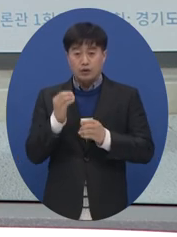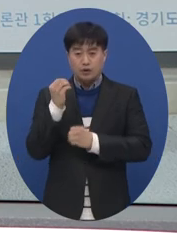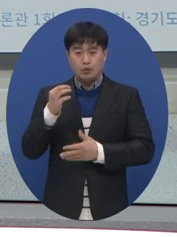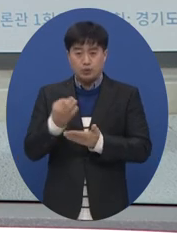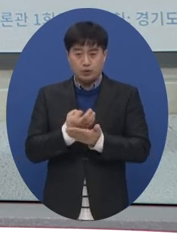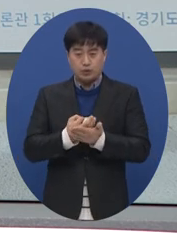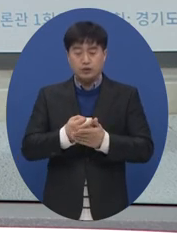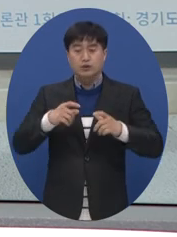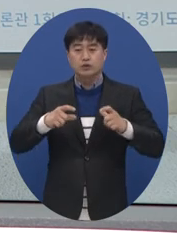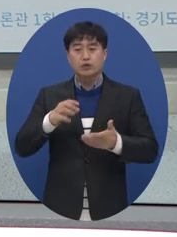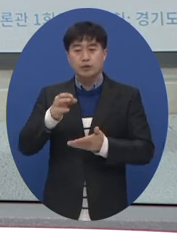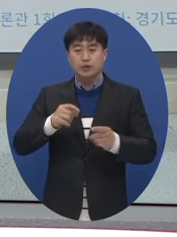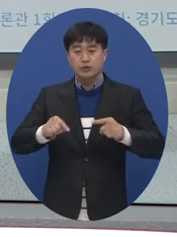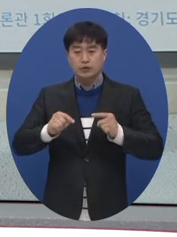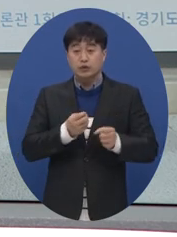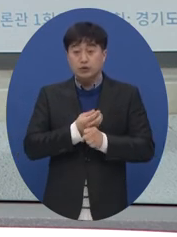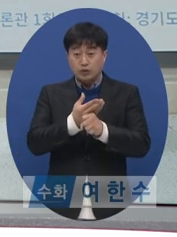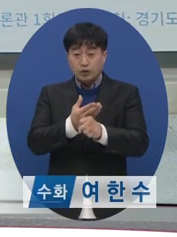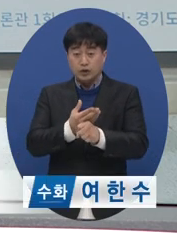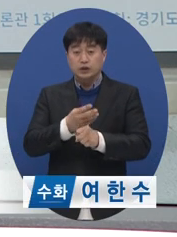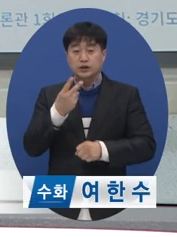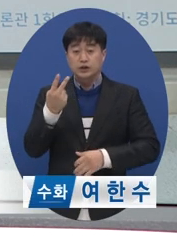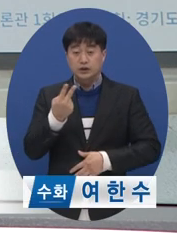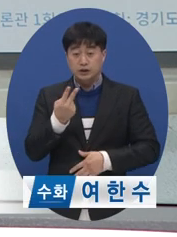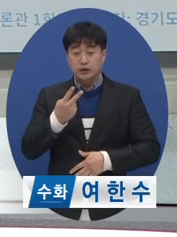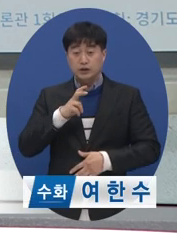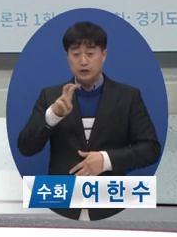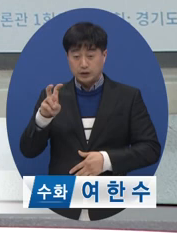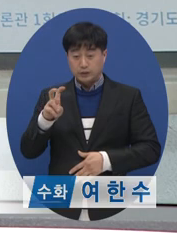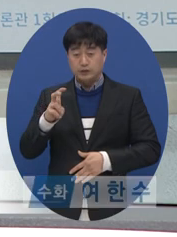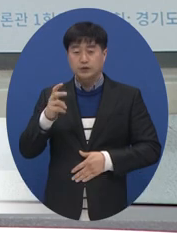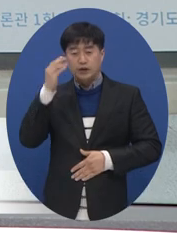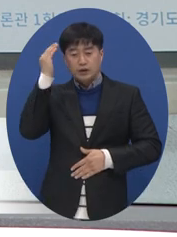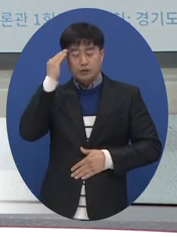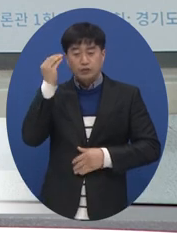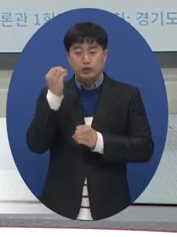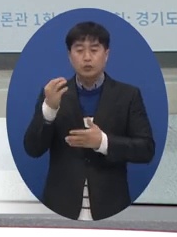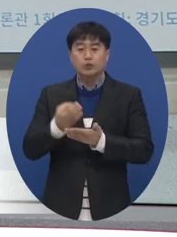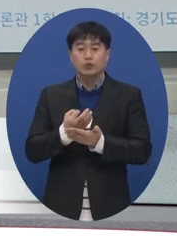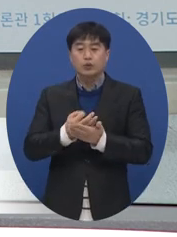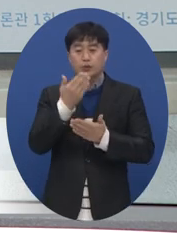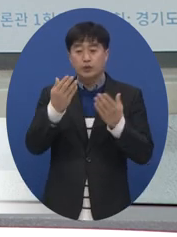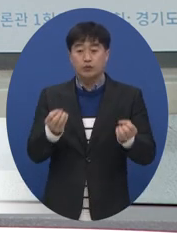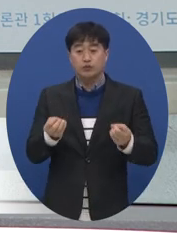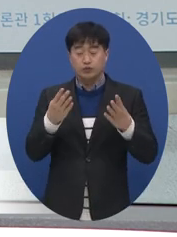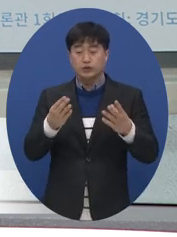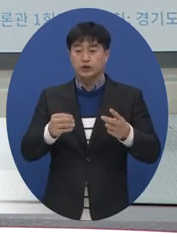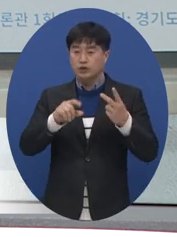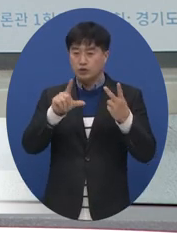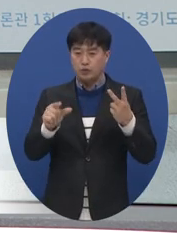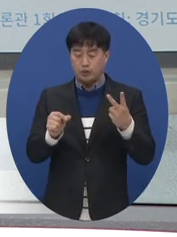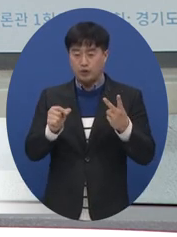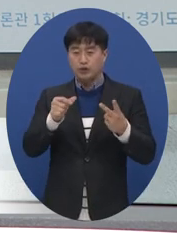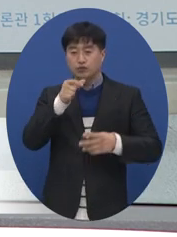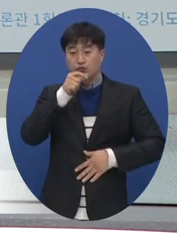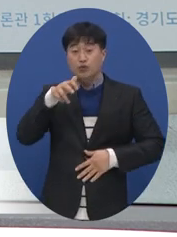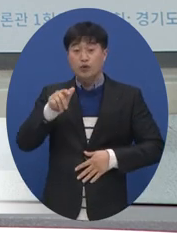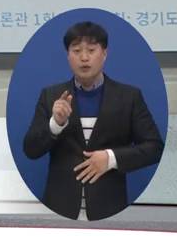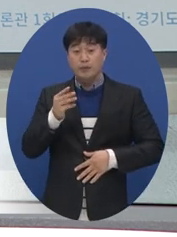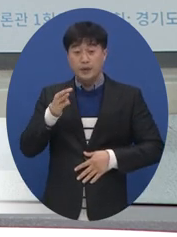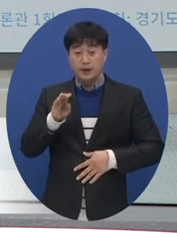경기도가 기본소득과 지역화폐 정책을 알리는 2020 대한민국 기본소득 박람회를 내달 수원 컨벤션센터에서